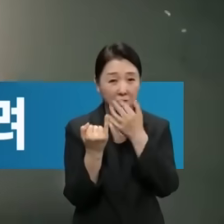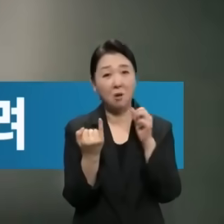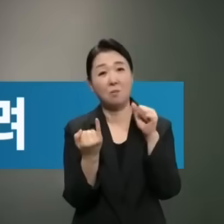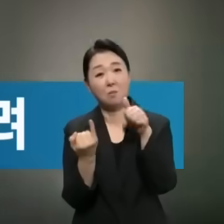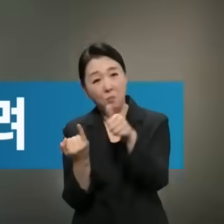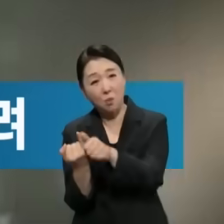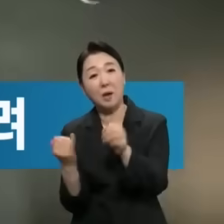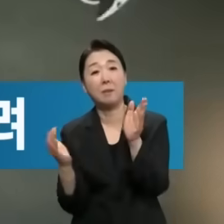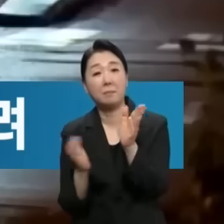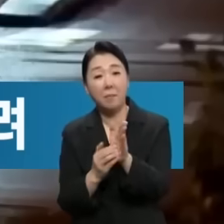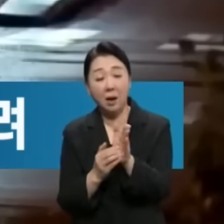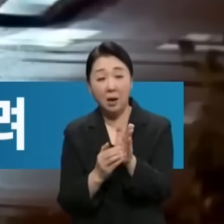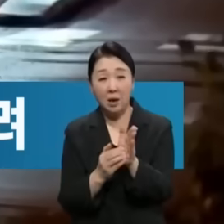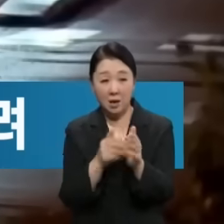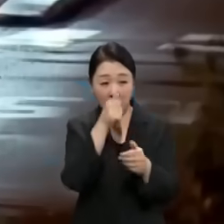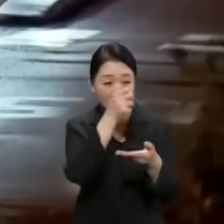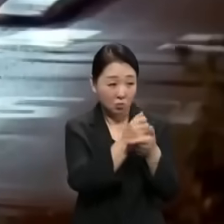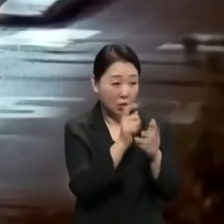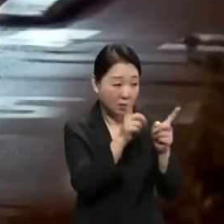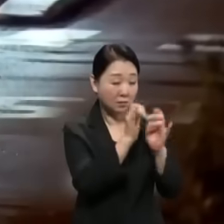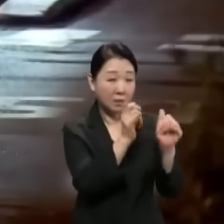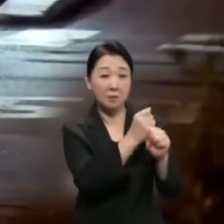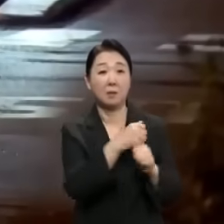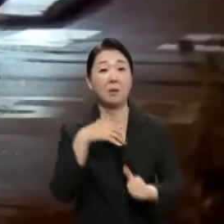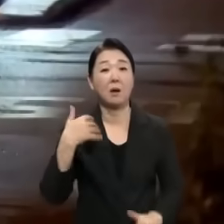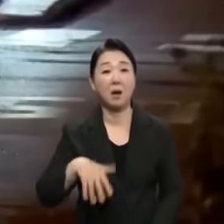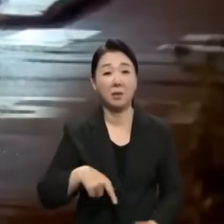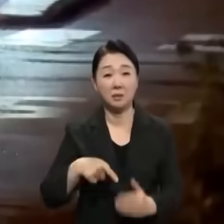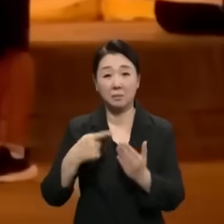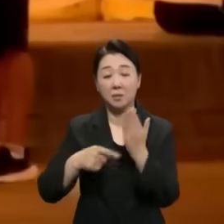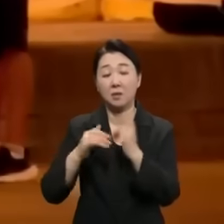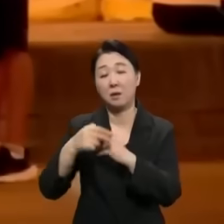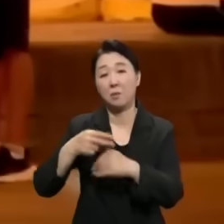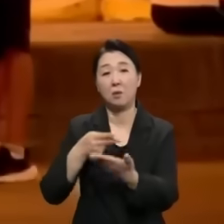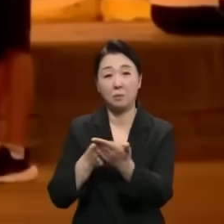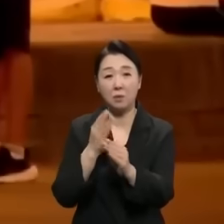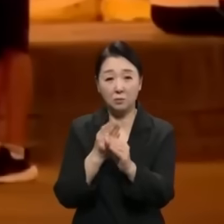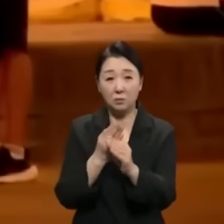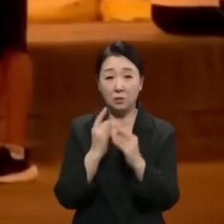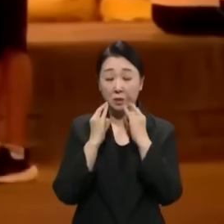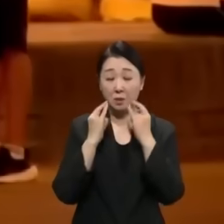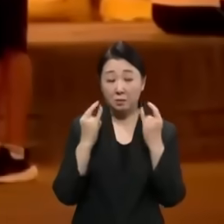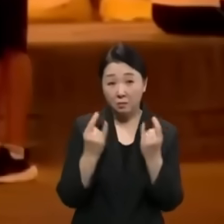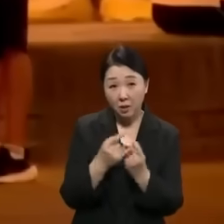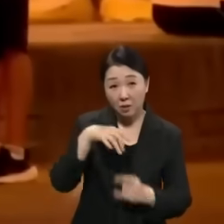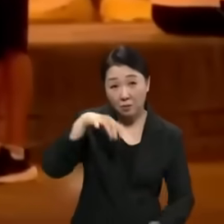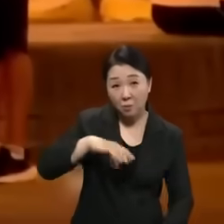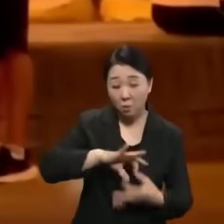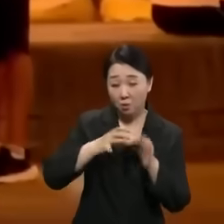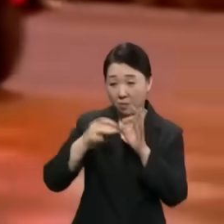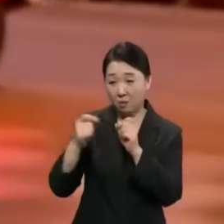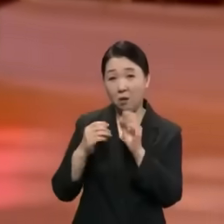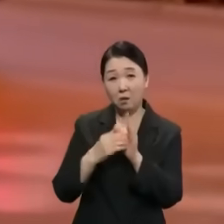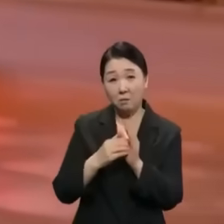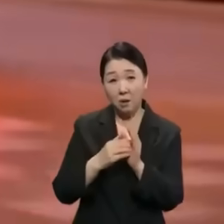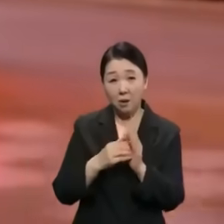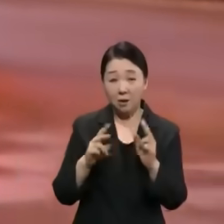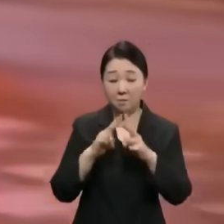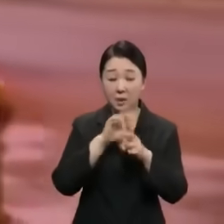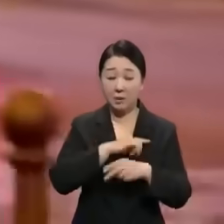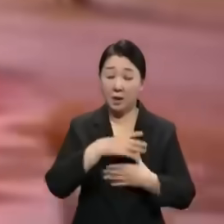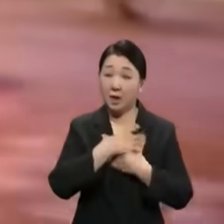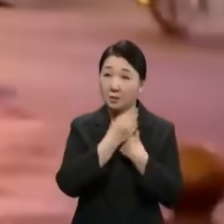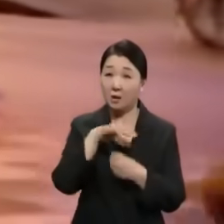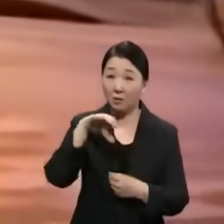했습니다. 아직 용의자는 잡히지 않았고 피해자는 병원에 입원했습니다. 프랑스는 올림픽을 앞두고 파리가 가장 안전한 곳이